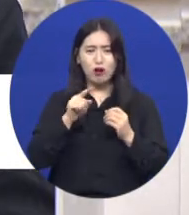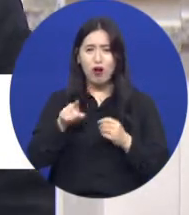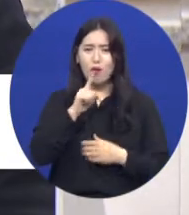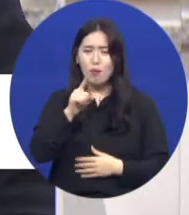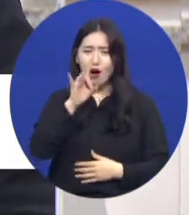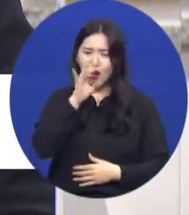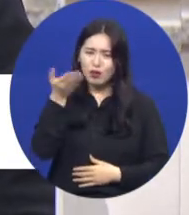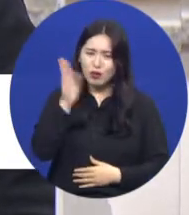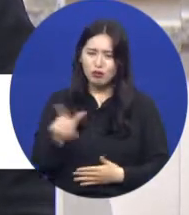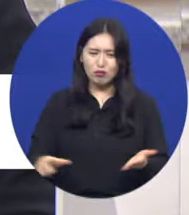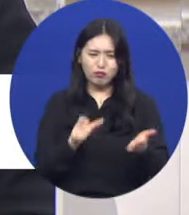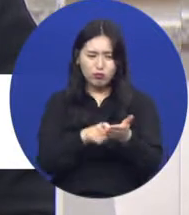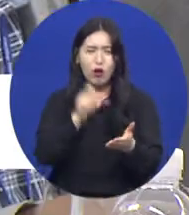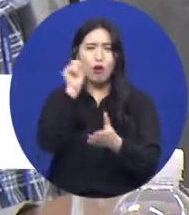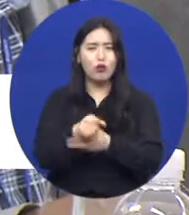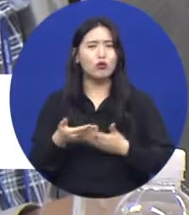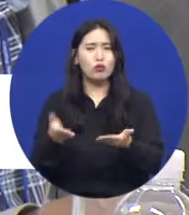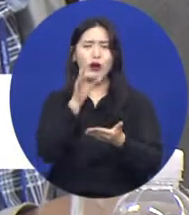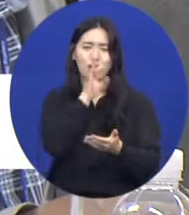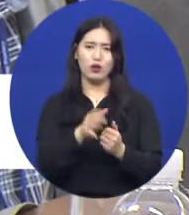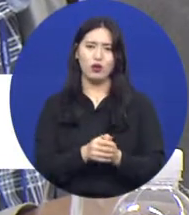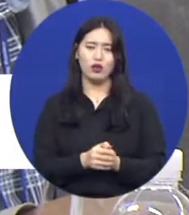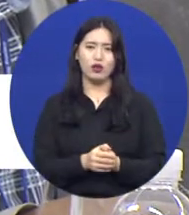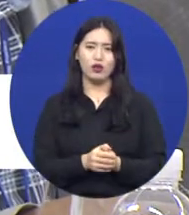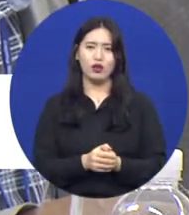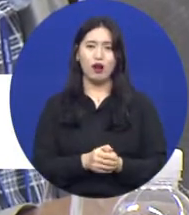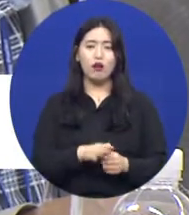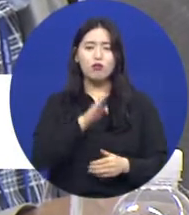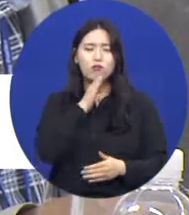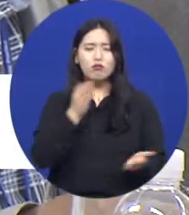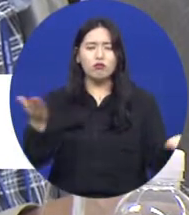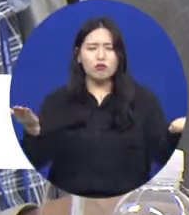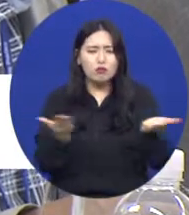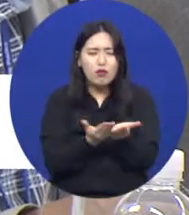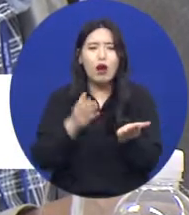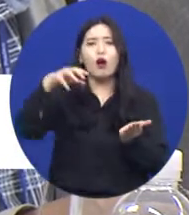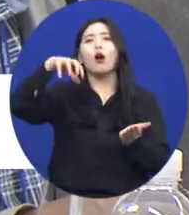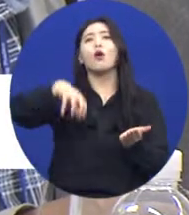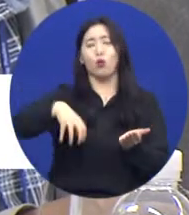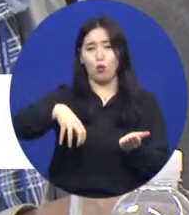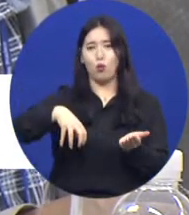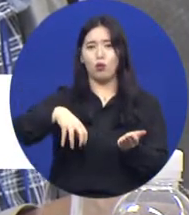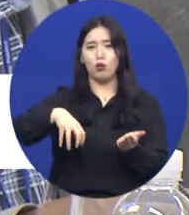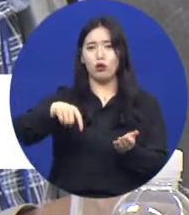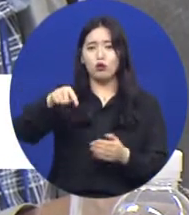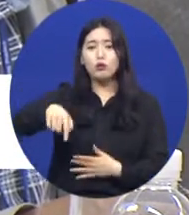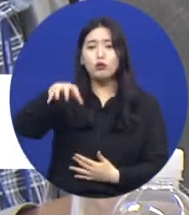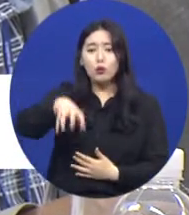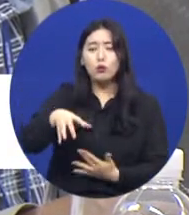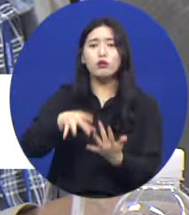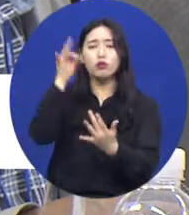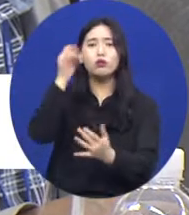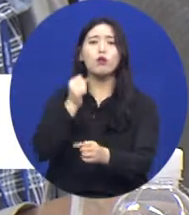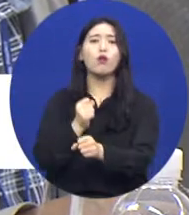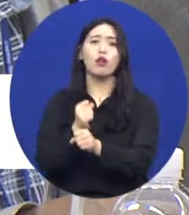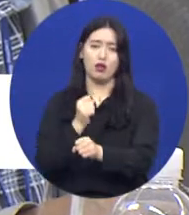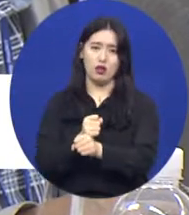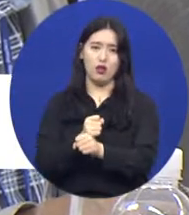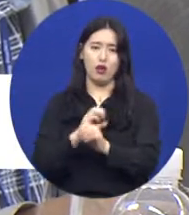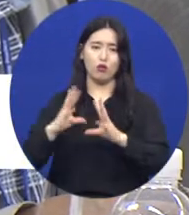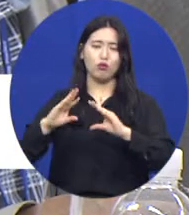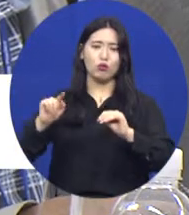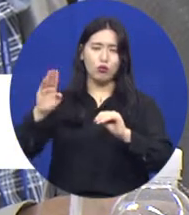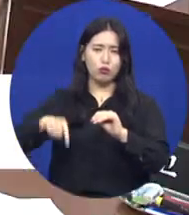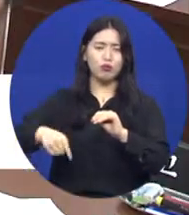걸 써가지고 오면 안 되잖아요. 실적이 장소로서 그쪽을 선정했다는